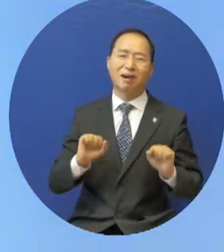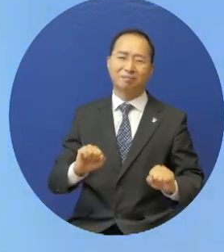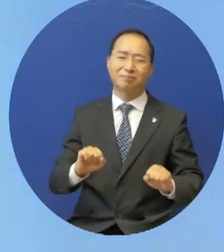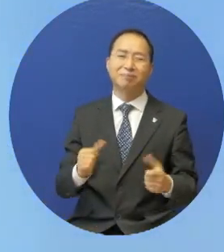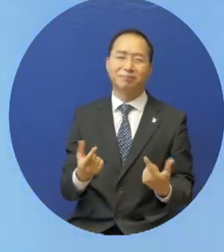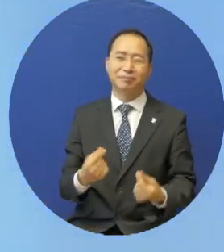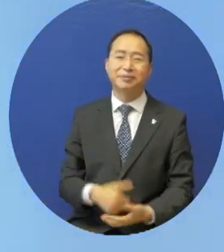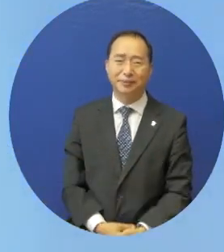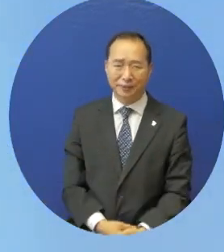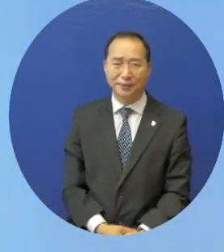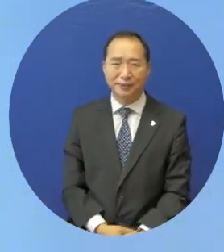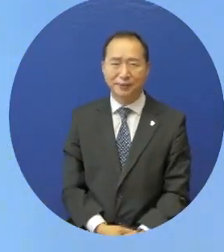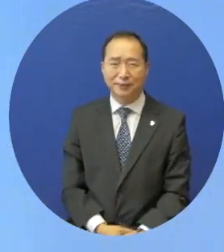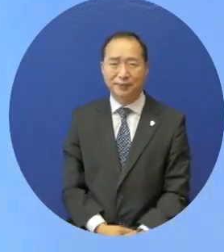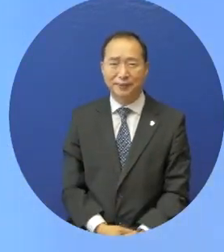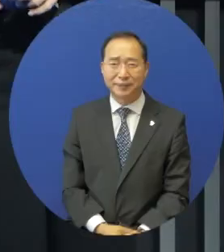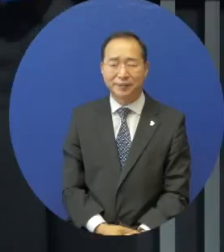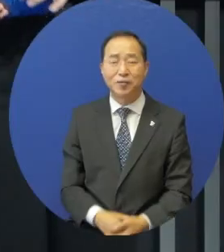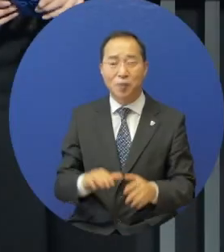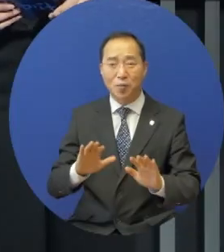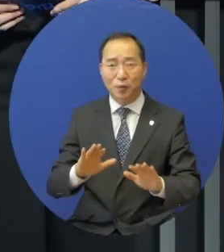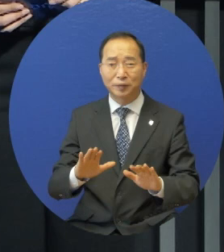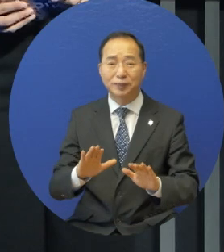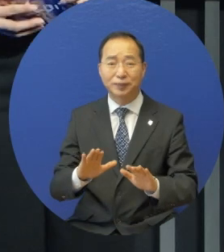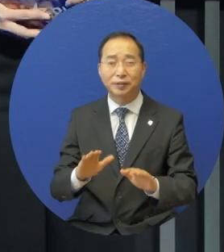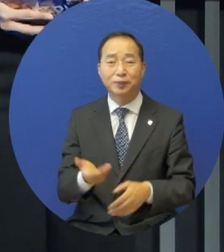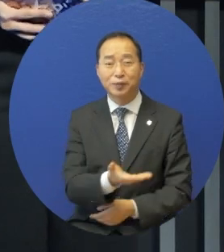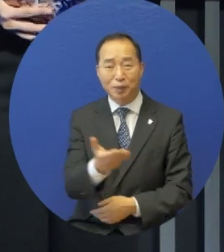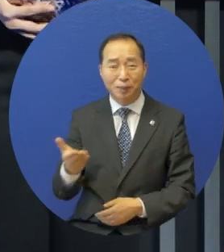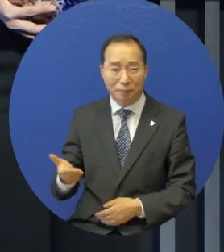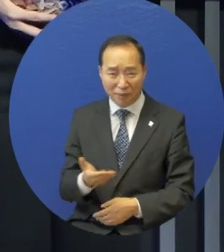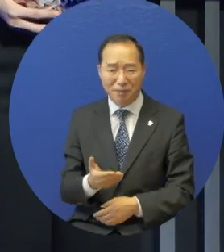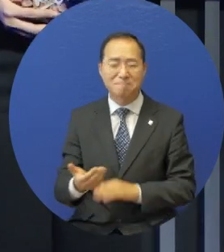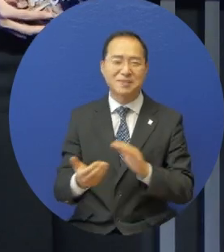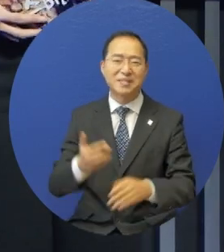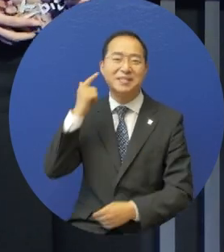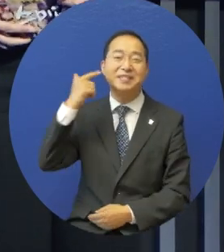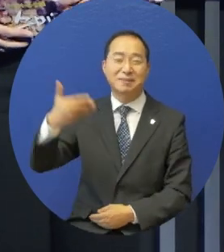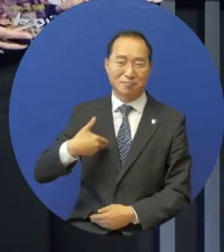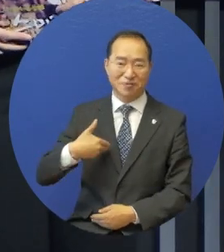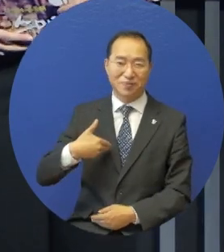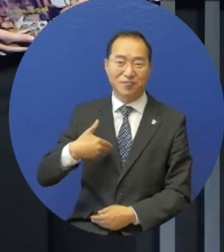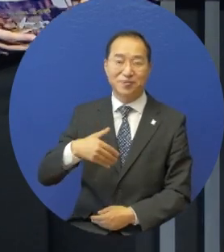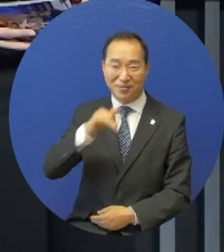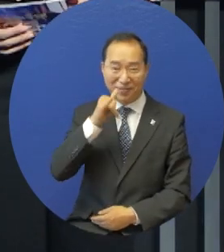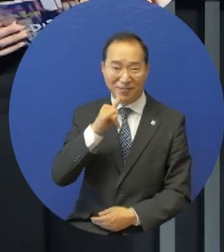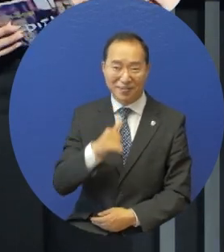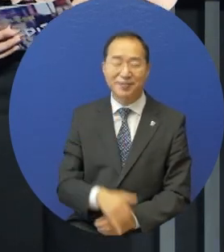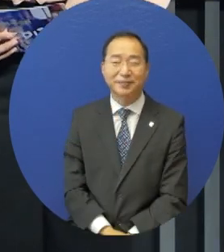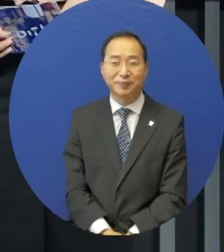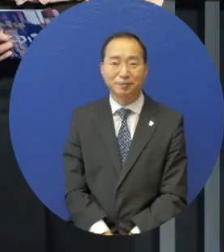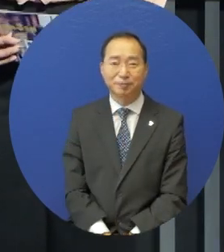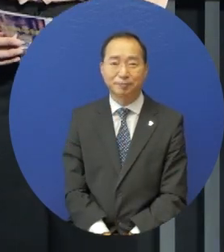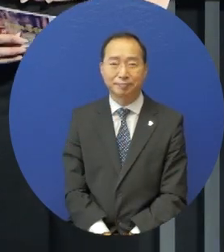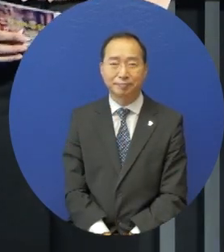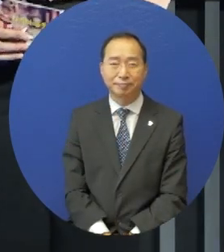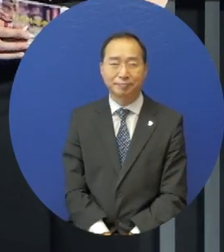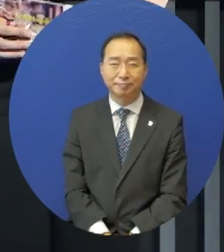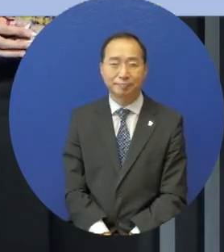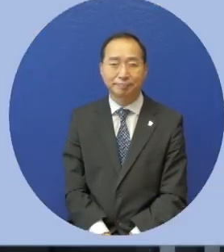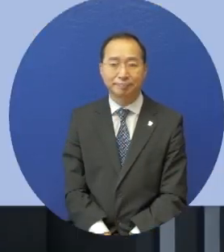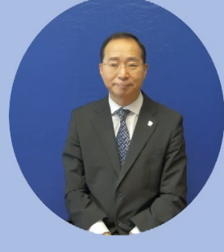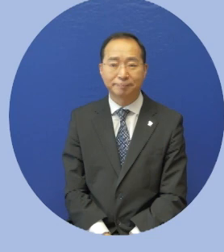이 세상에 있는 거죠. 네, 네. 맞습니다. 오늘 사세계 공동체 여러분도 미리 질문을 보내주셨는데요. 한번 네. 함께